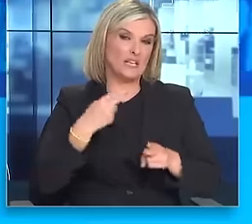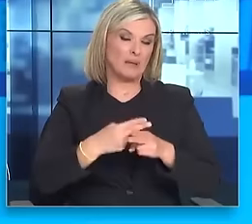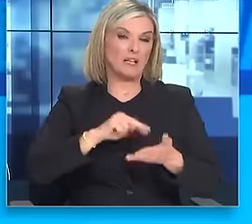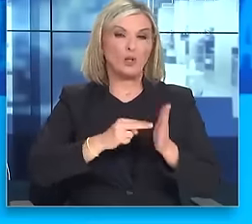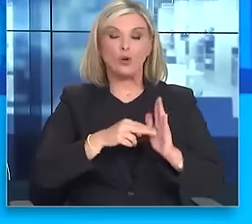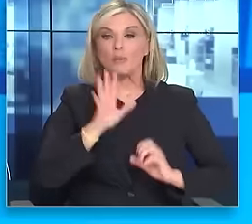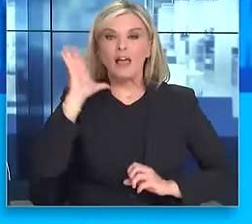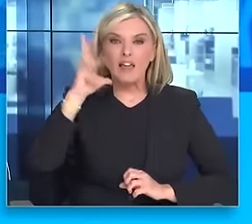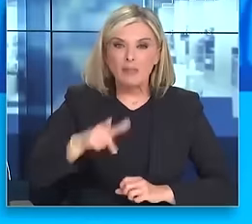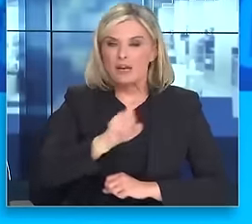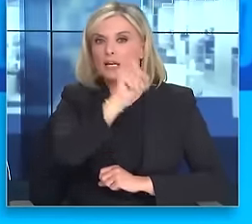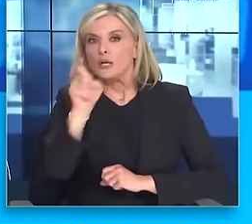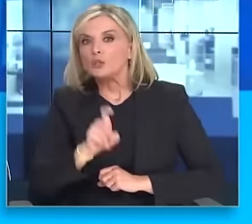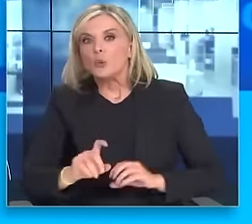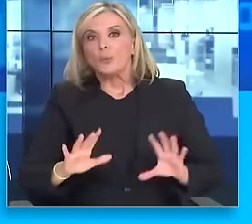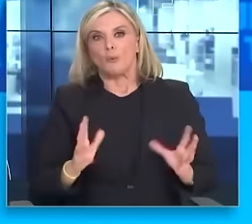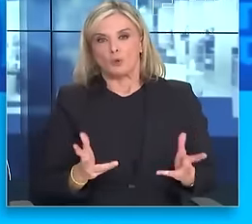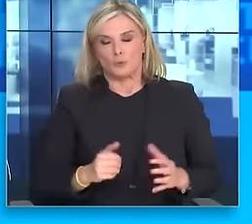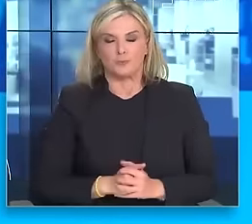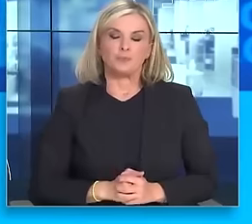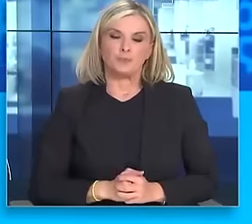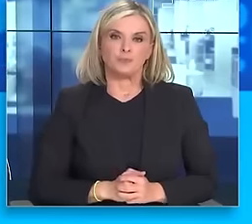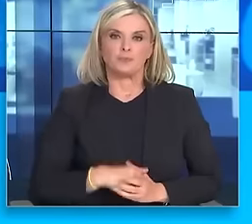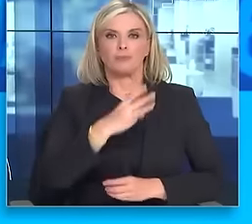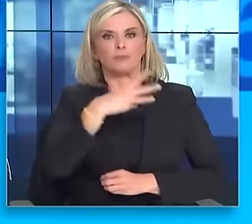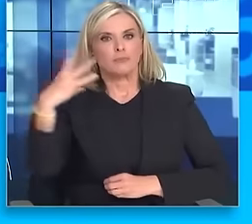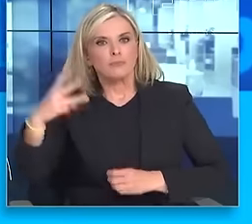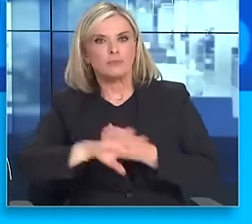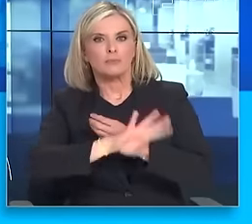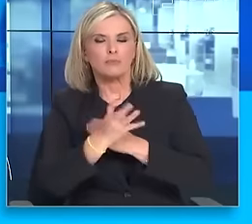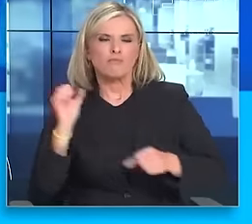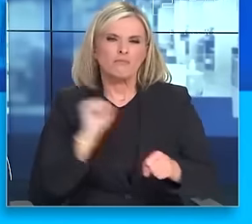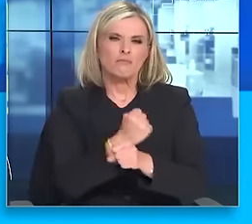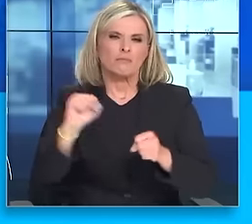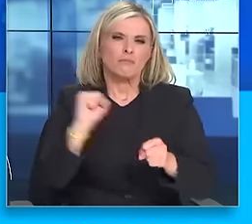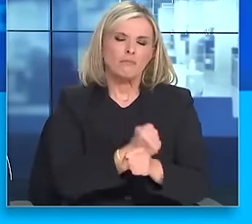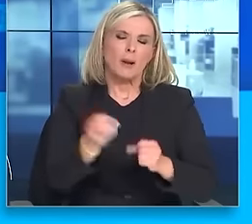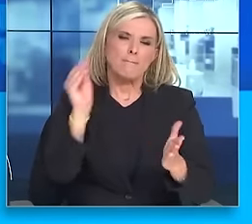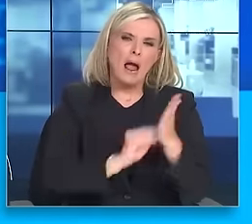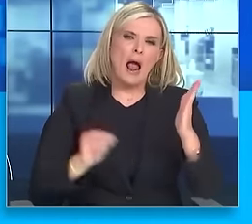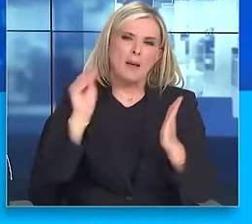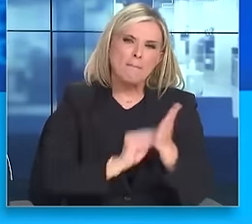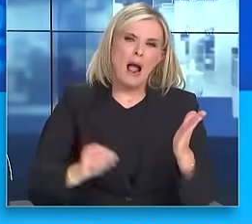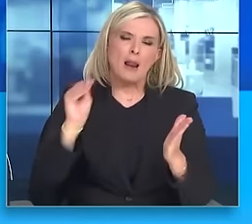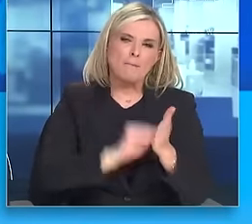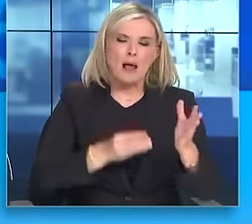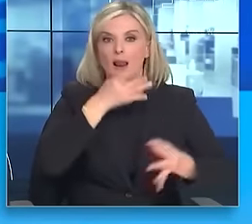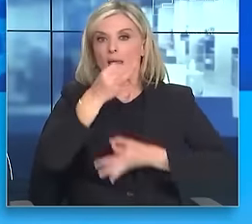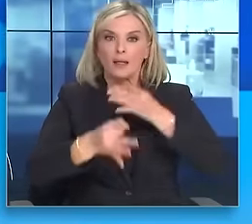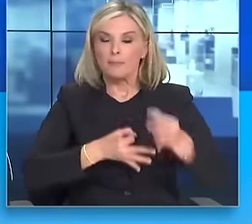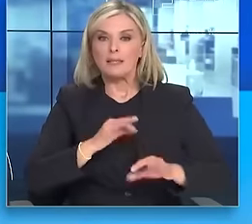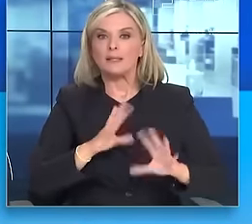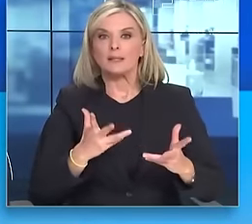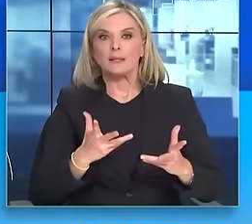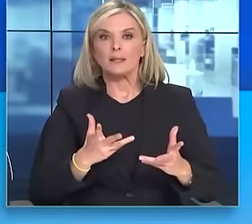που βιώνει στην καθημερινότητά του. Ωστόσο, ο ΣΥΡΙΖΑ και το ΠΑΣΟΚ και το κόμμα της αντιπολίτευσης επιμένουν, το έκαναν και προεκλογικά, το κάνουν και τώρα, ενώ πριν από τις εθνικές εκλογές,